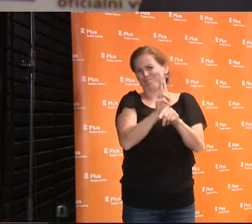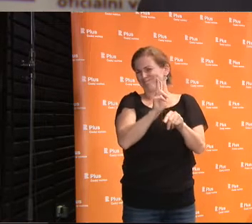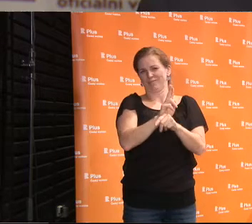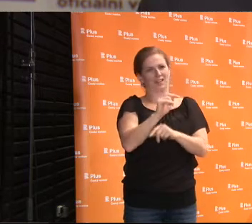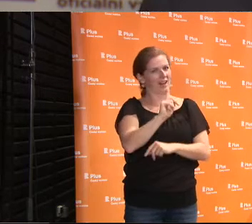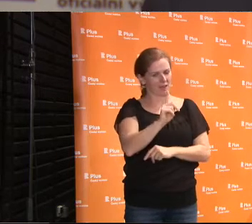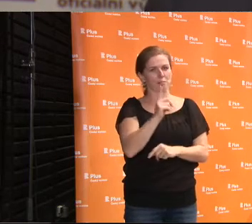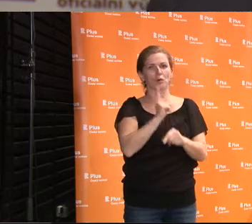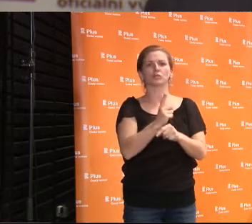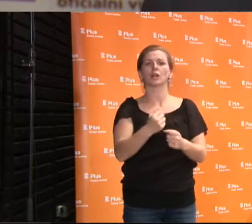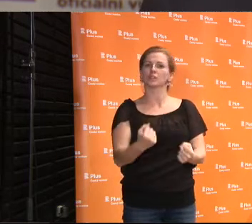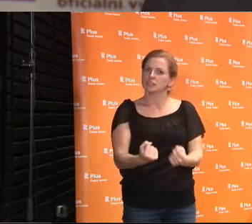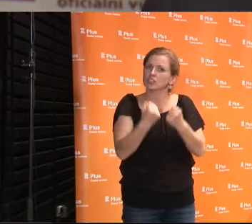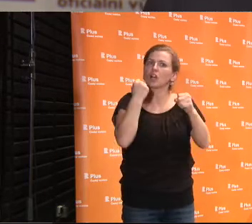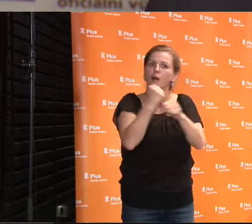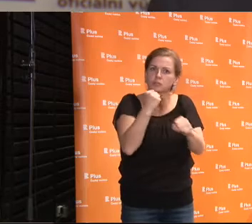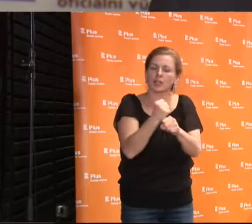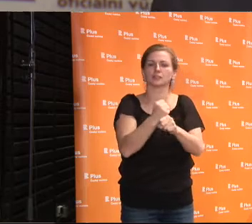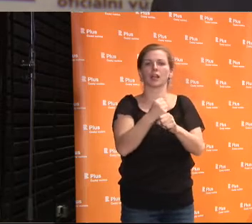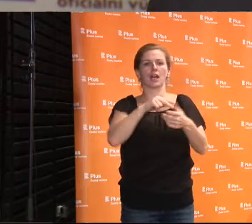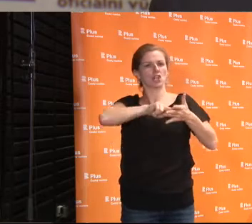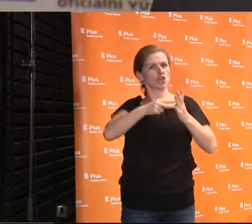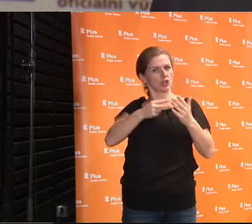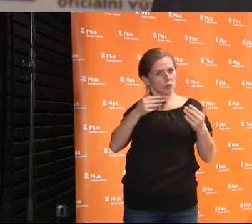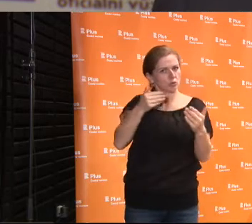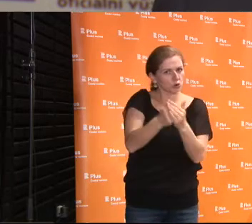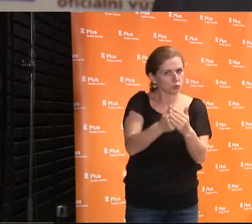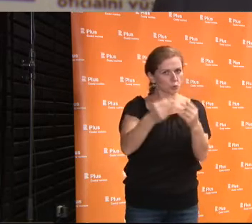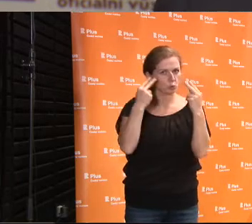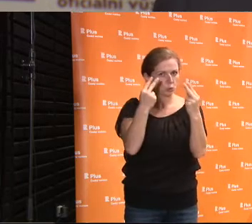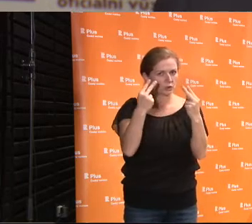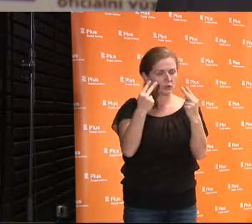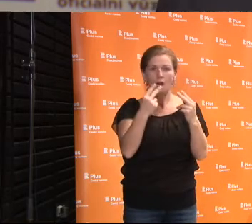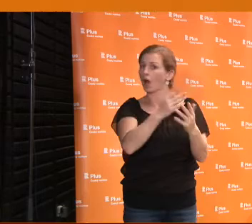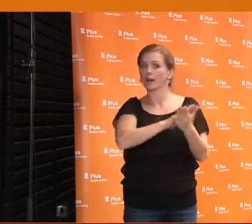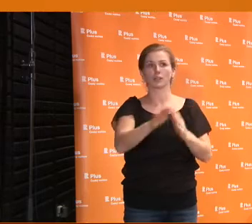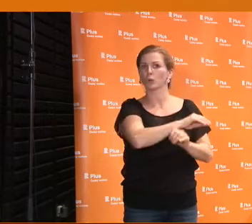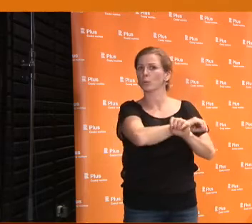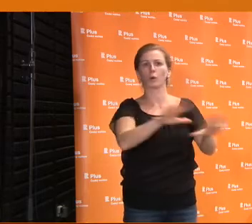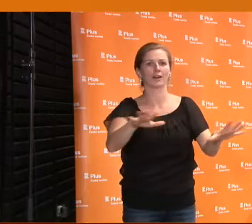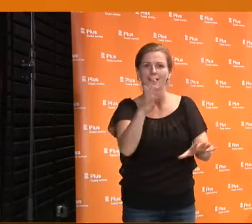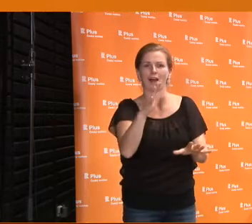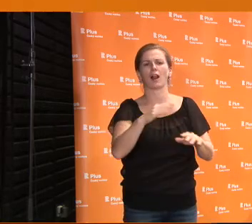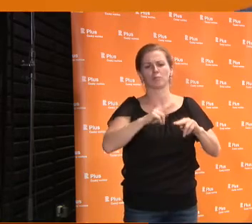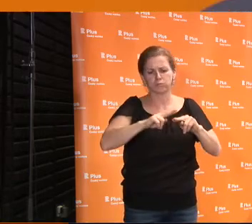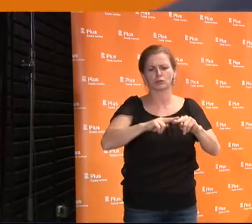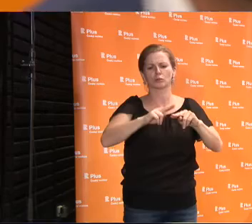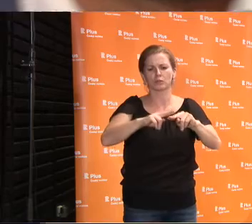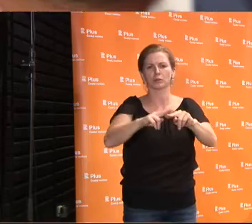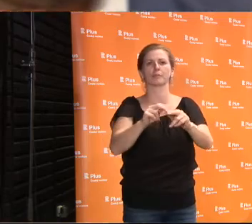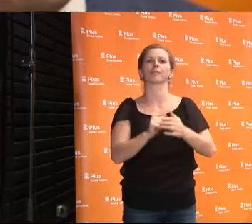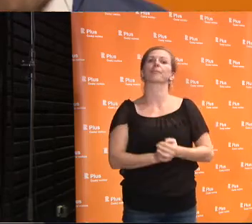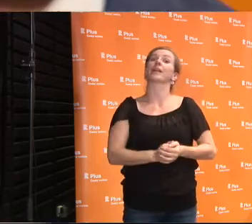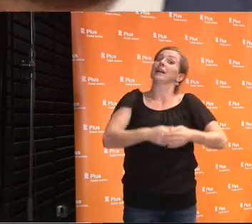těžká práce, vyžaduje inženýrský přístup a musíme to dělat postupně. Říká pro tuto chvíli profesor Vladimír Mařík. Z Horáckého